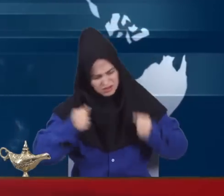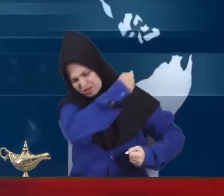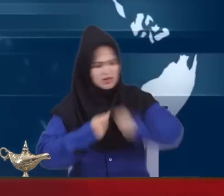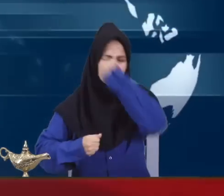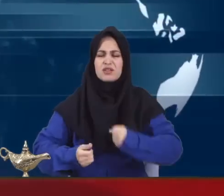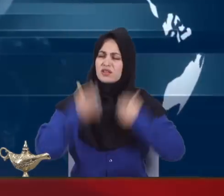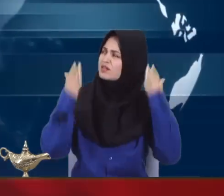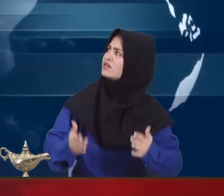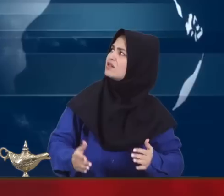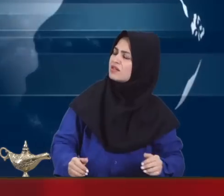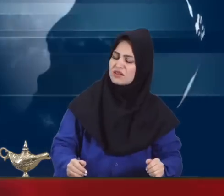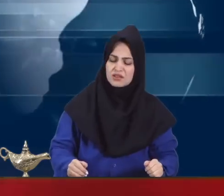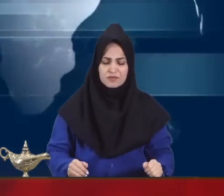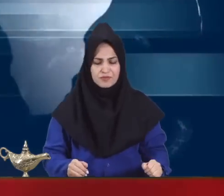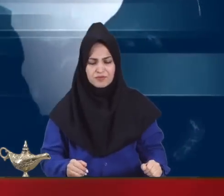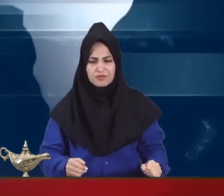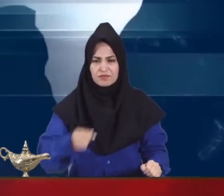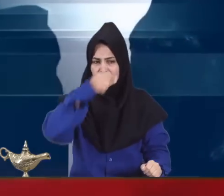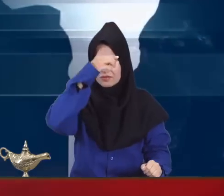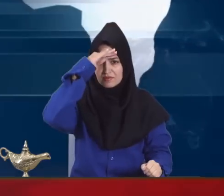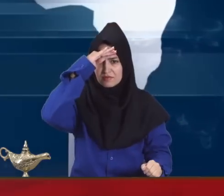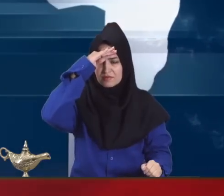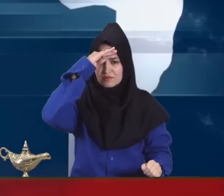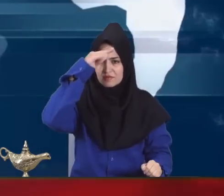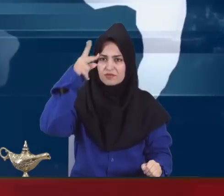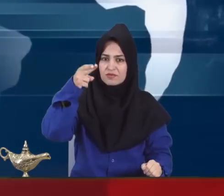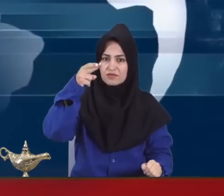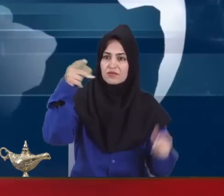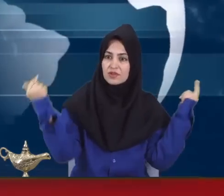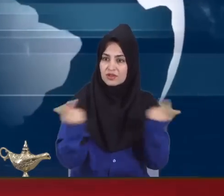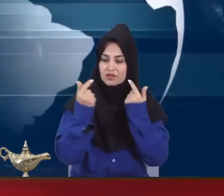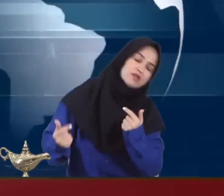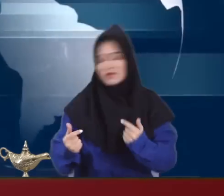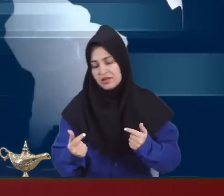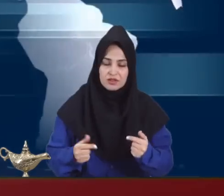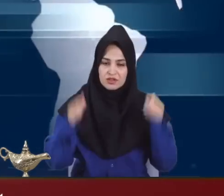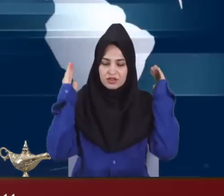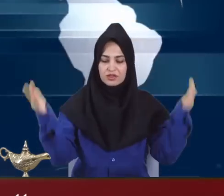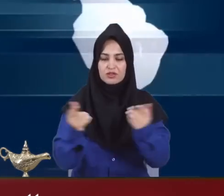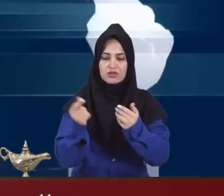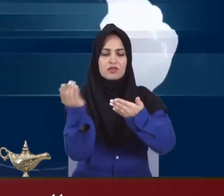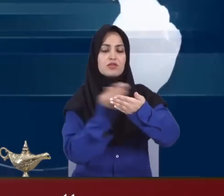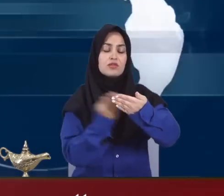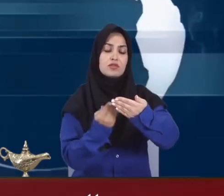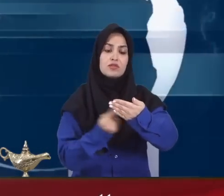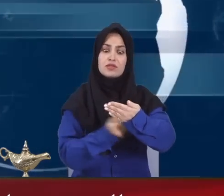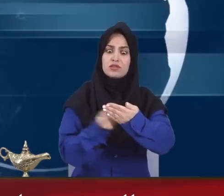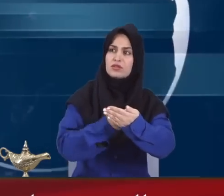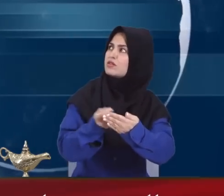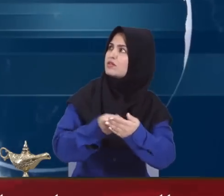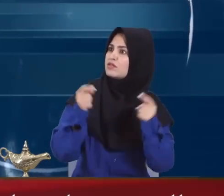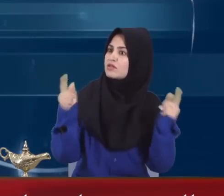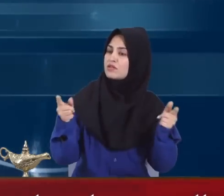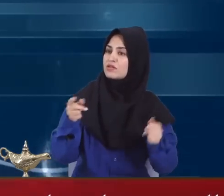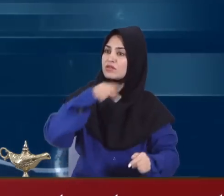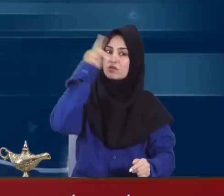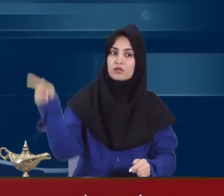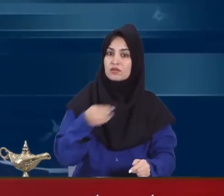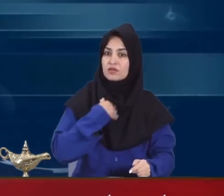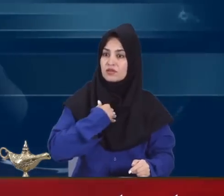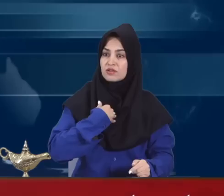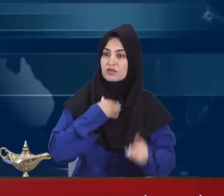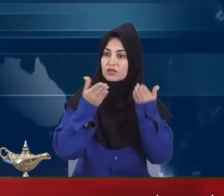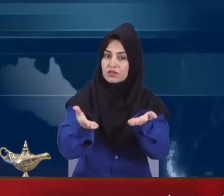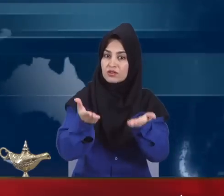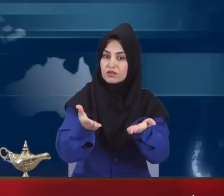عموهای علی دایی هم از علی دایی شکایت کردند. ایشان گفتند ما یه اون فکر میکردیم این علی داییه، نگو علی